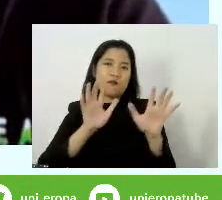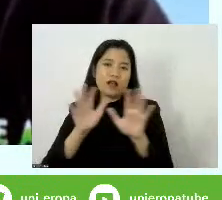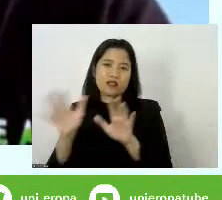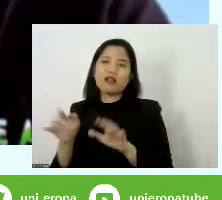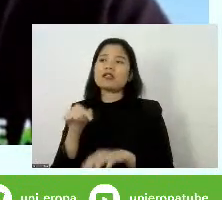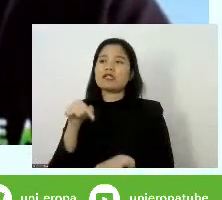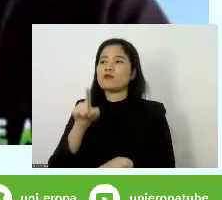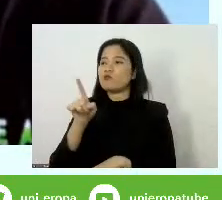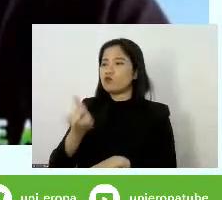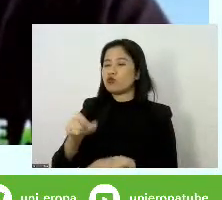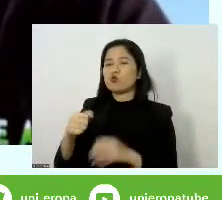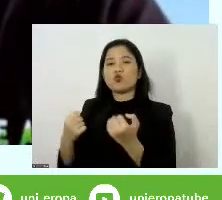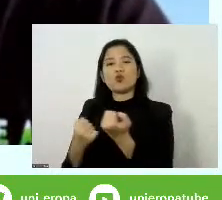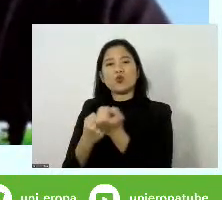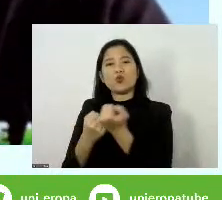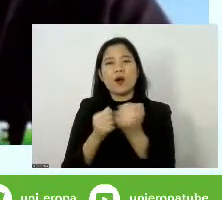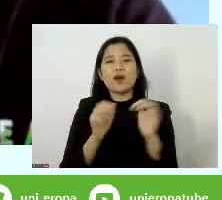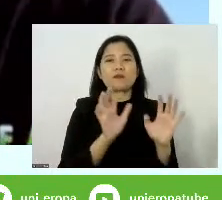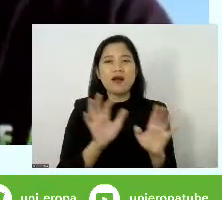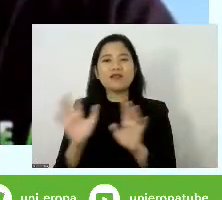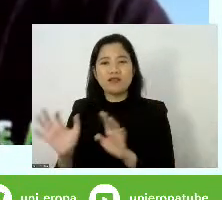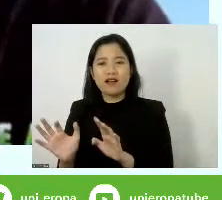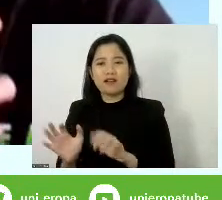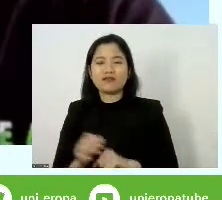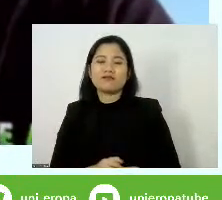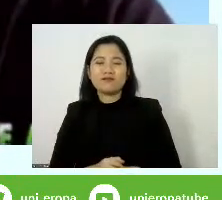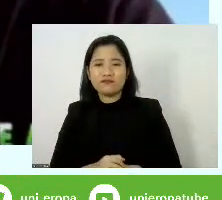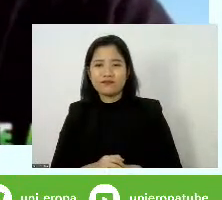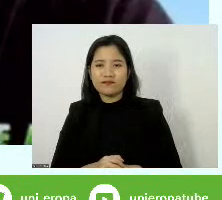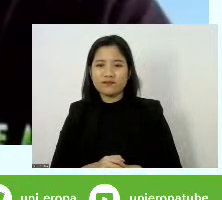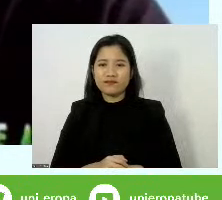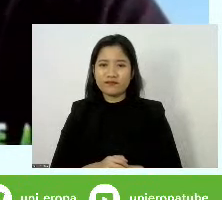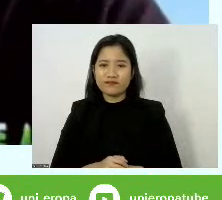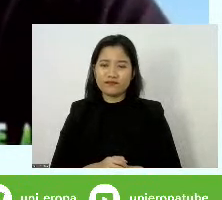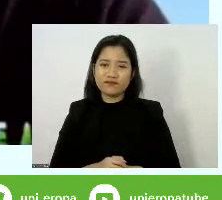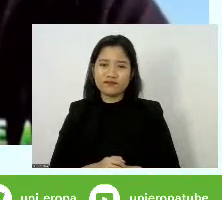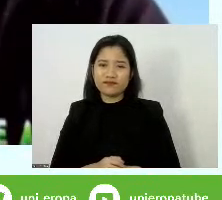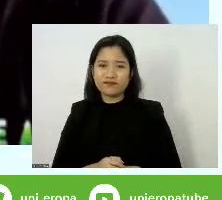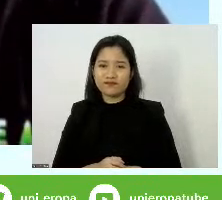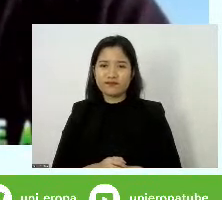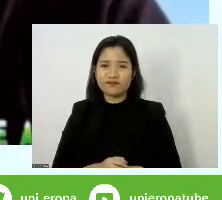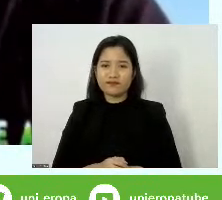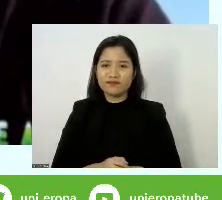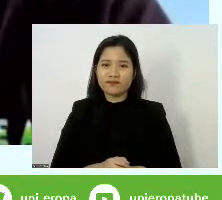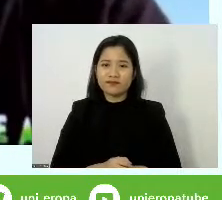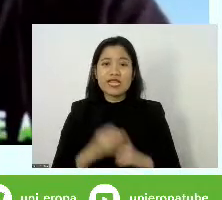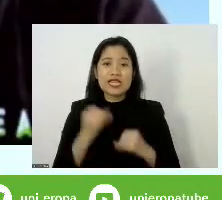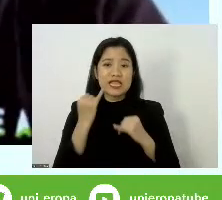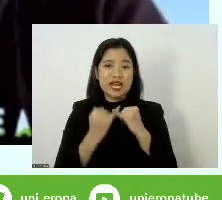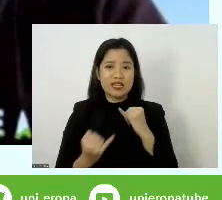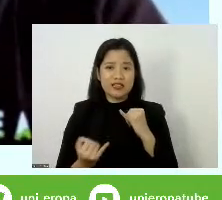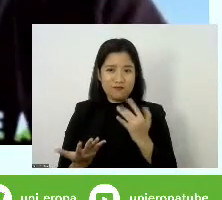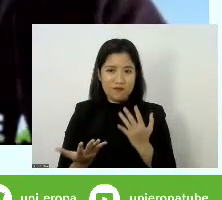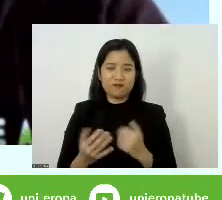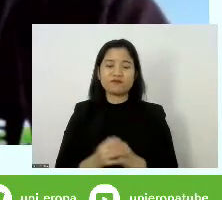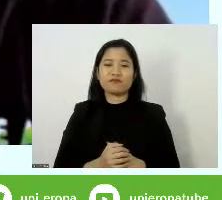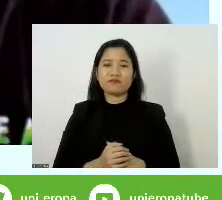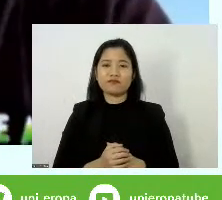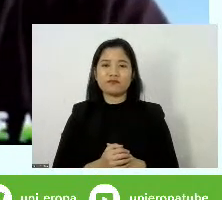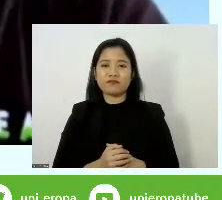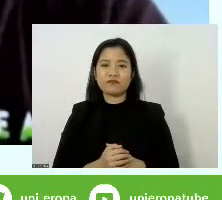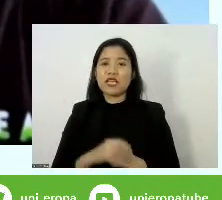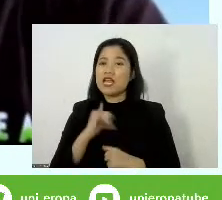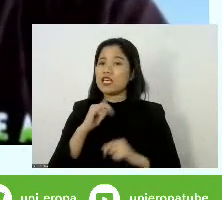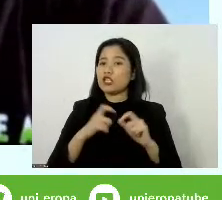banyak dukungan oleh orang-orang pikir tadi kita matahari Ingatkan terus terakhir di suhu